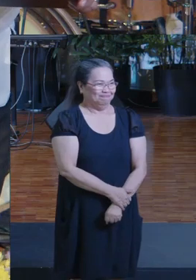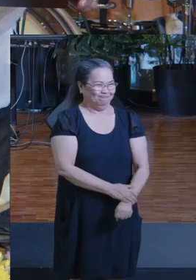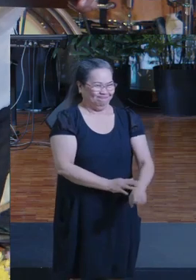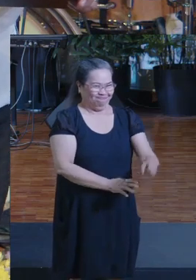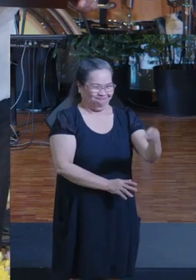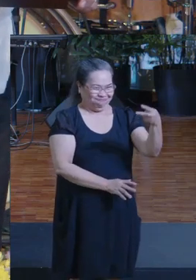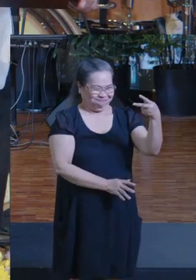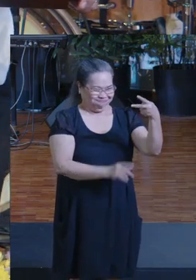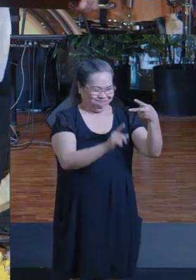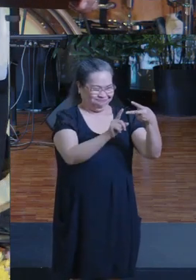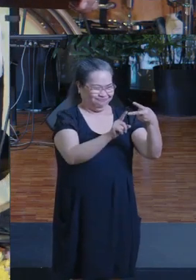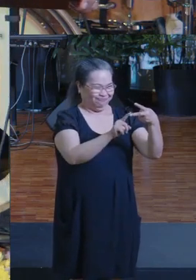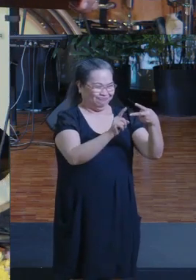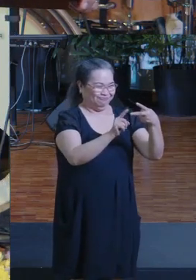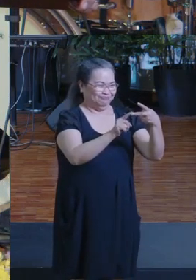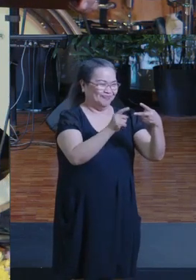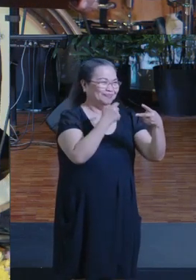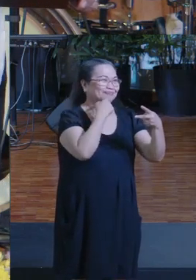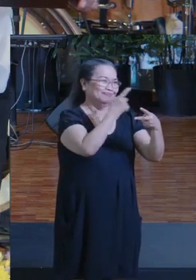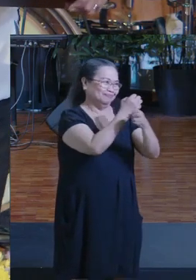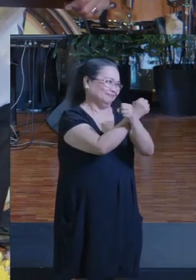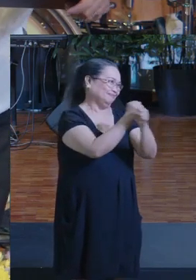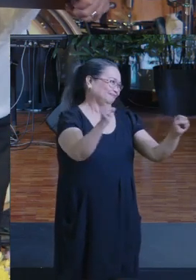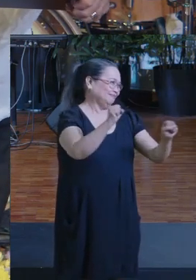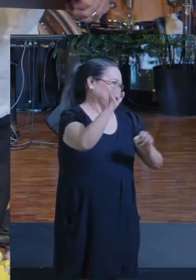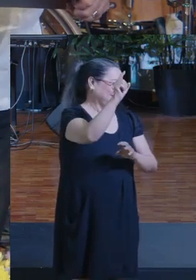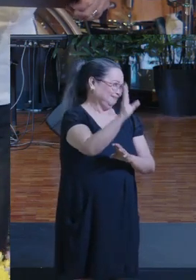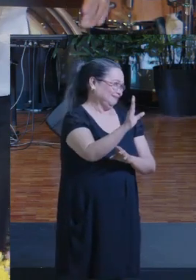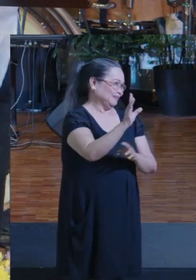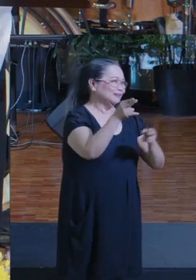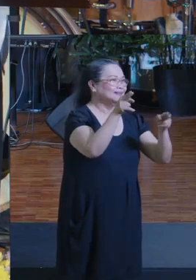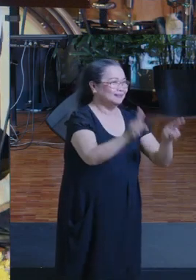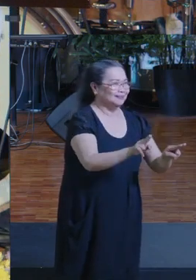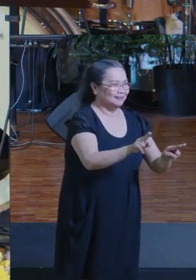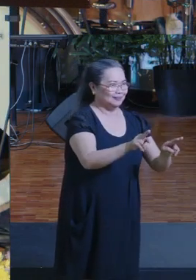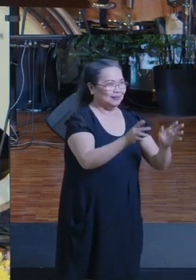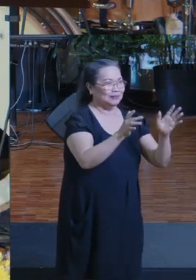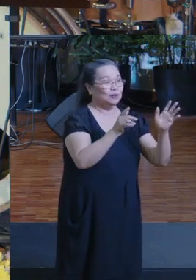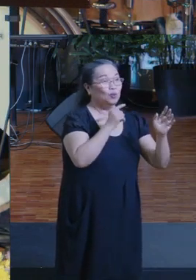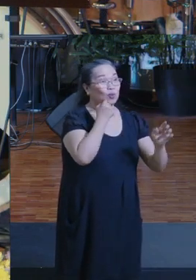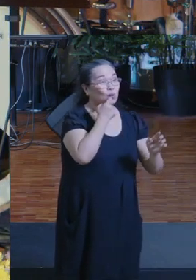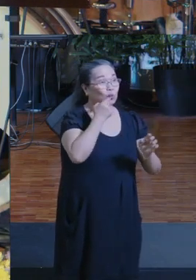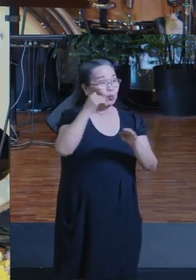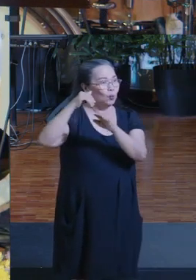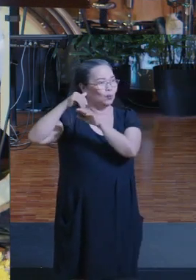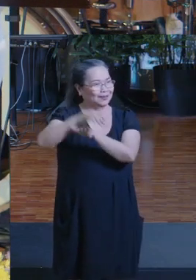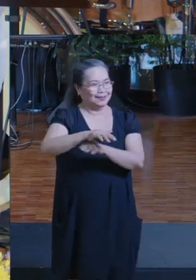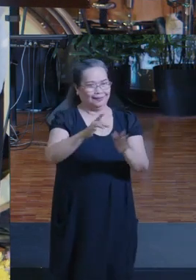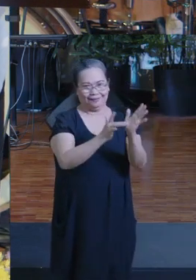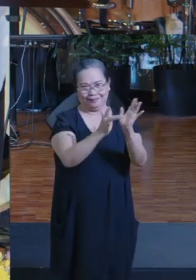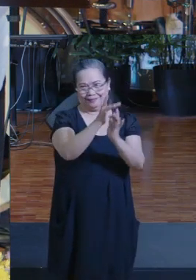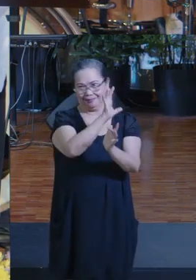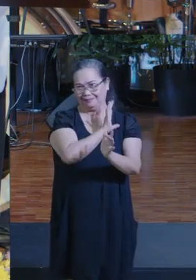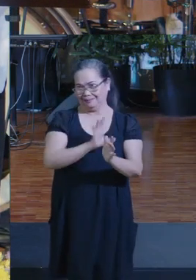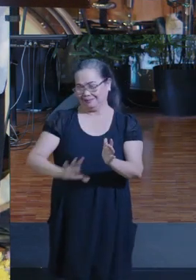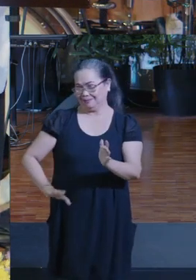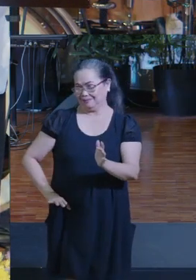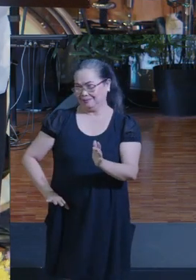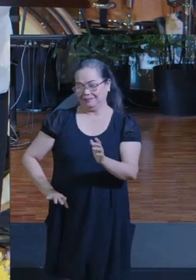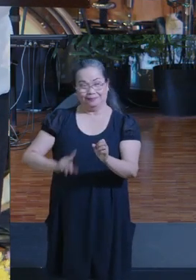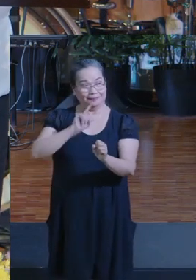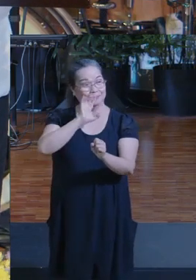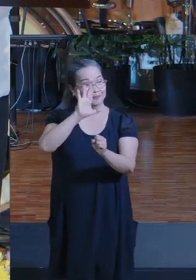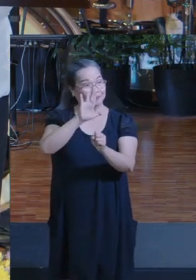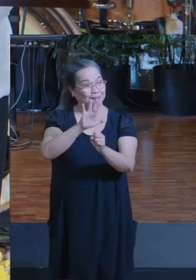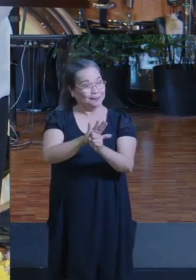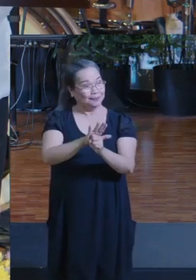Pangalawa, ang pangakong kaligtasan ng Diyos ay natupad na kay Kristo Jesus. Verse 16, now the promises